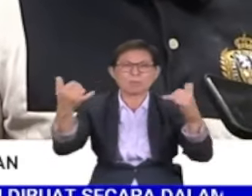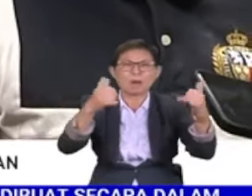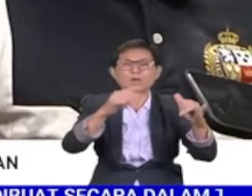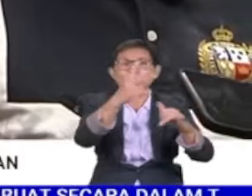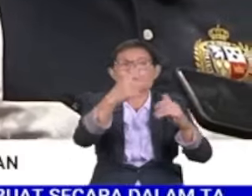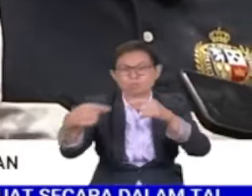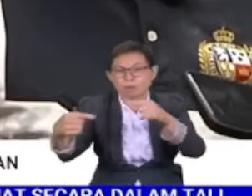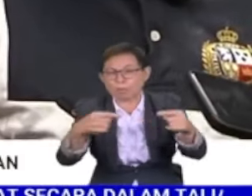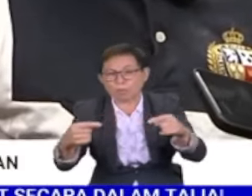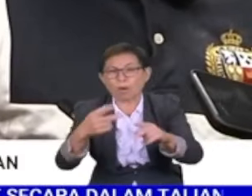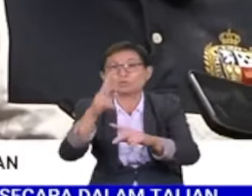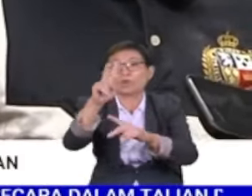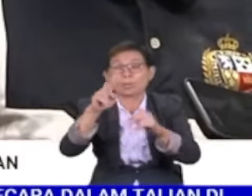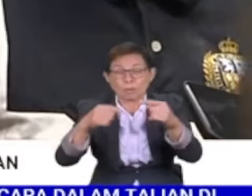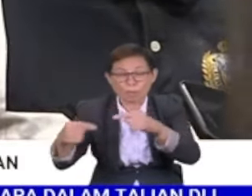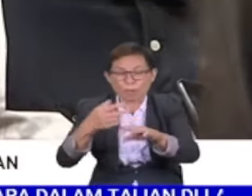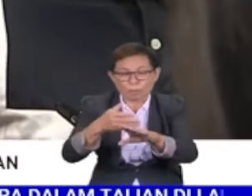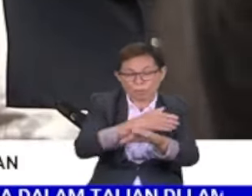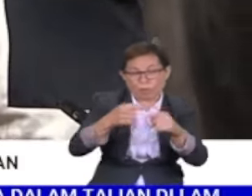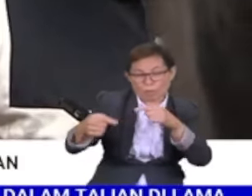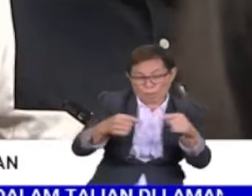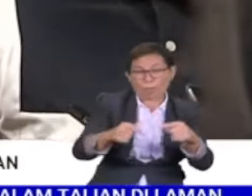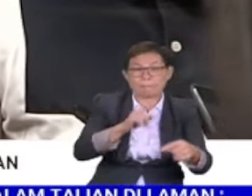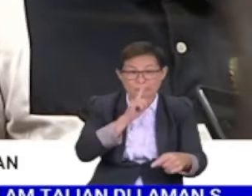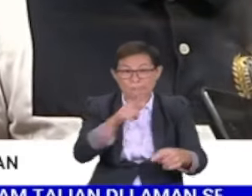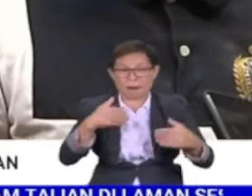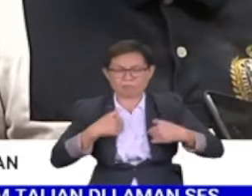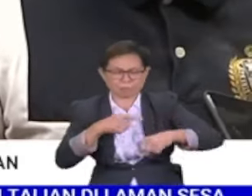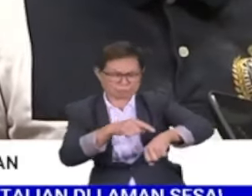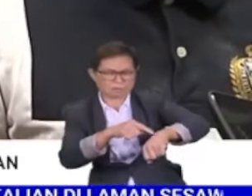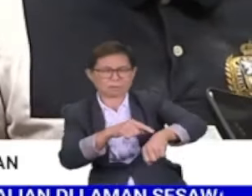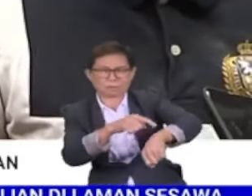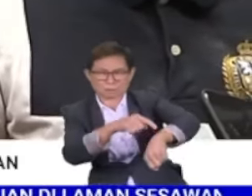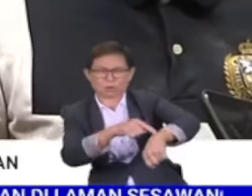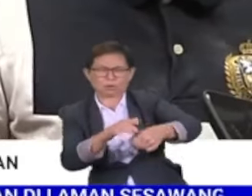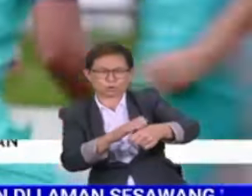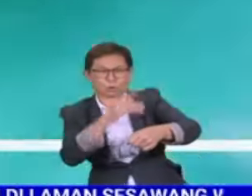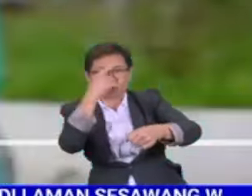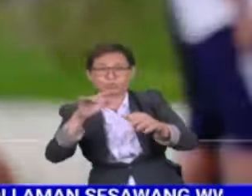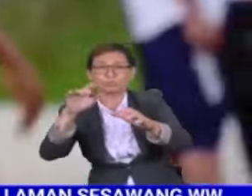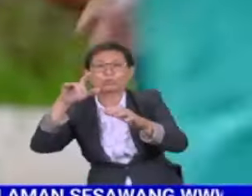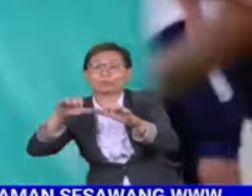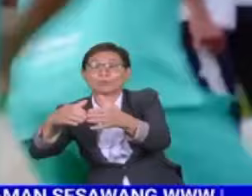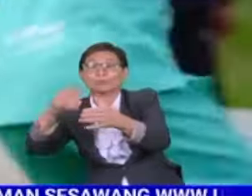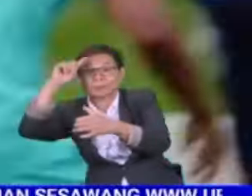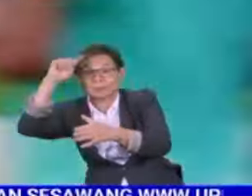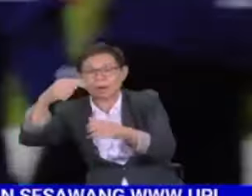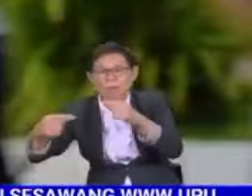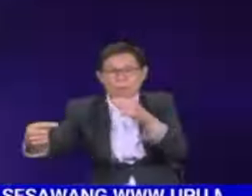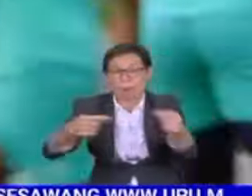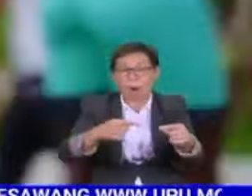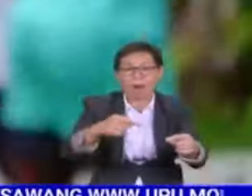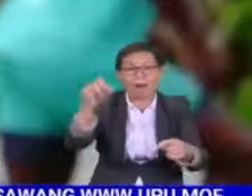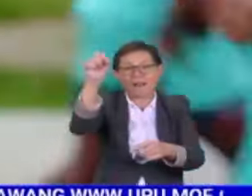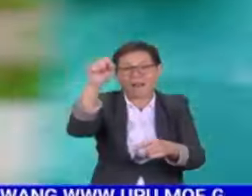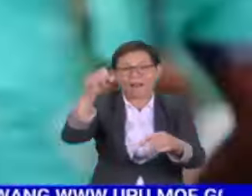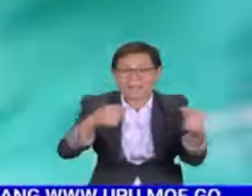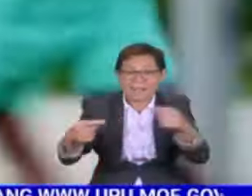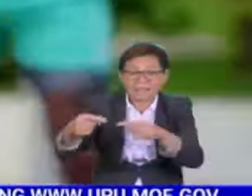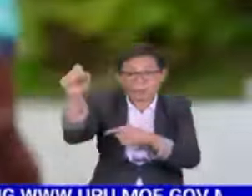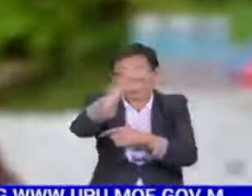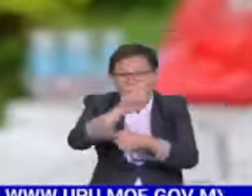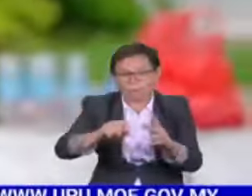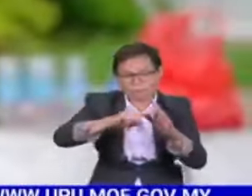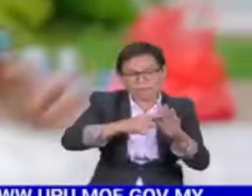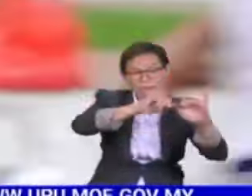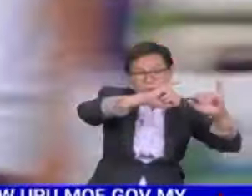away, saya rasa, sebelum perlawanan tersebut. So memang ada masa untuk pasukan Terengganu. Saingan Liga Super 2023 akan membuka